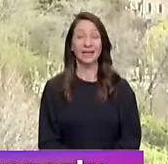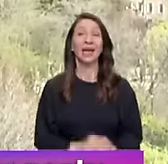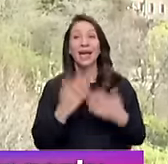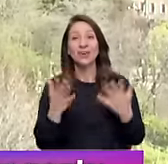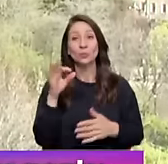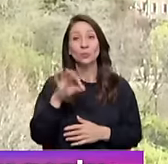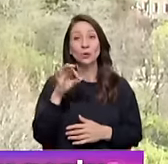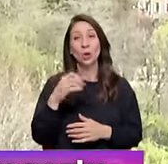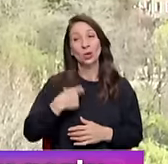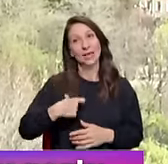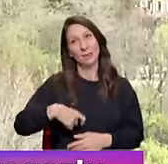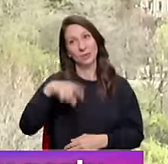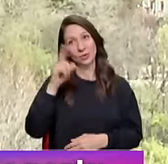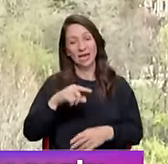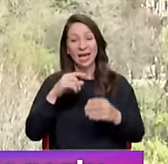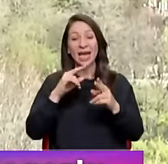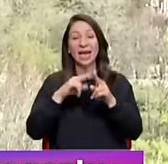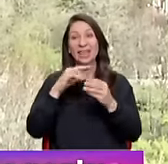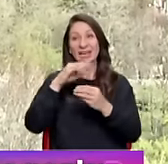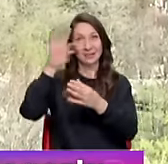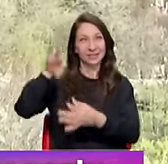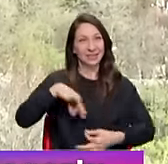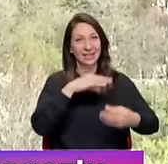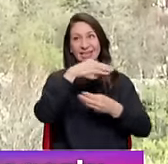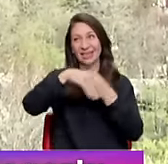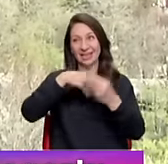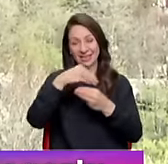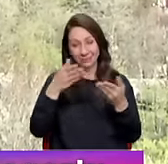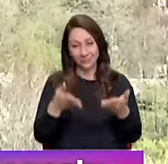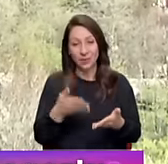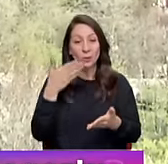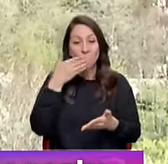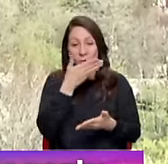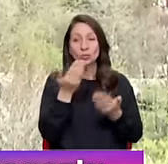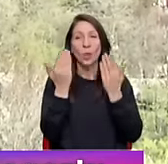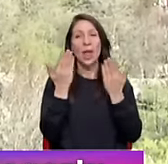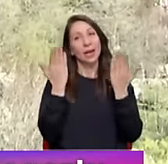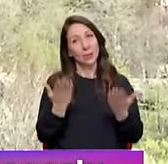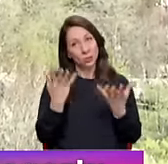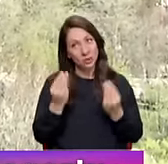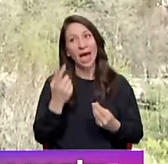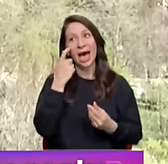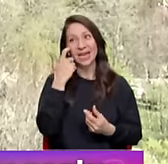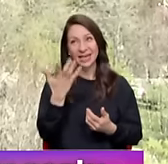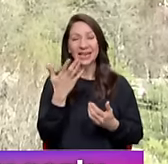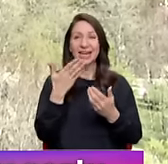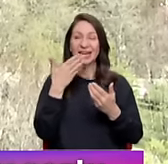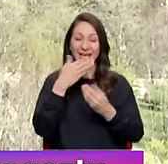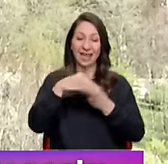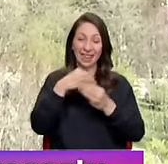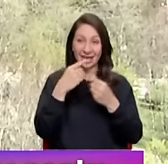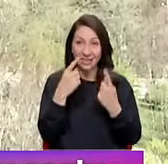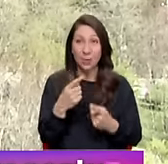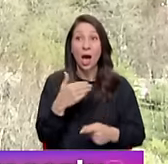Evet, bugün özel bir gün. Kadir Gecesi, tutulan oruçlar, edilen dualar kabul olsun. Hayırlı kandiller diyelim.